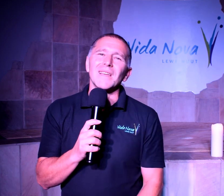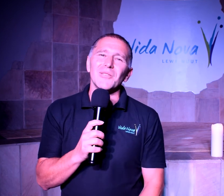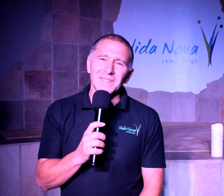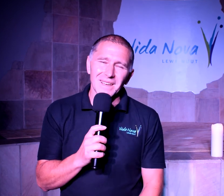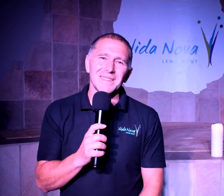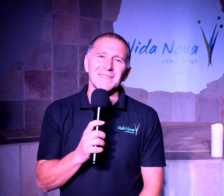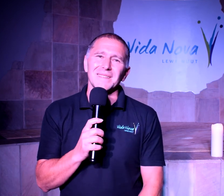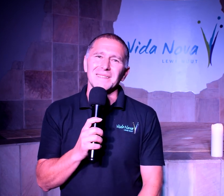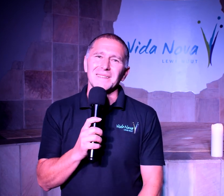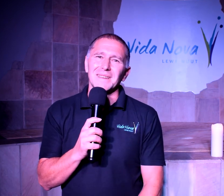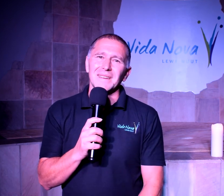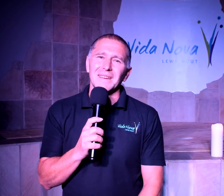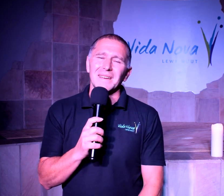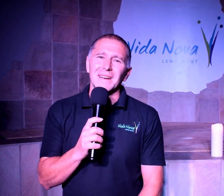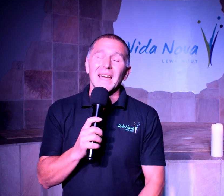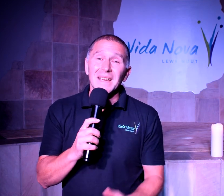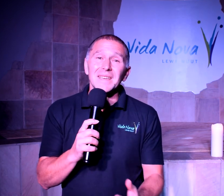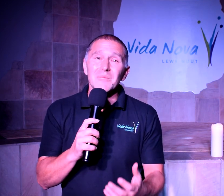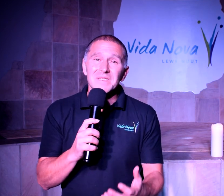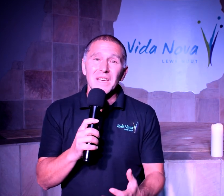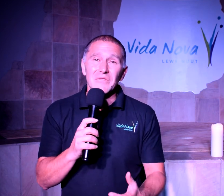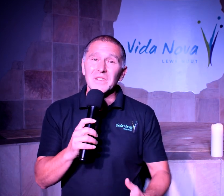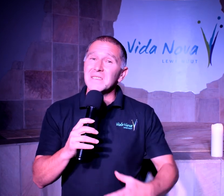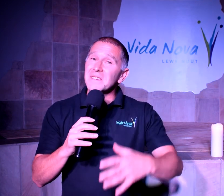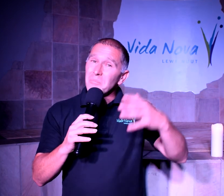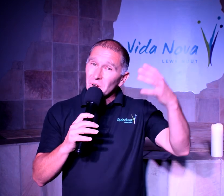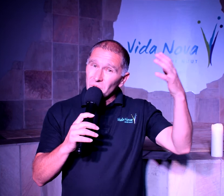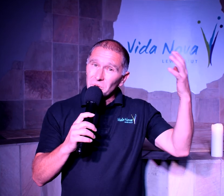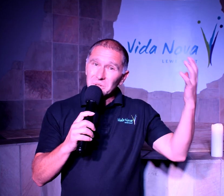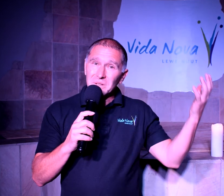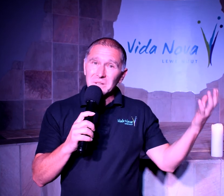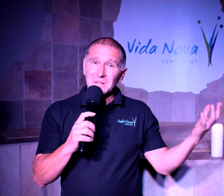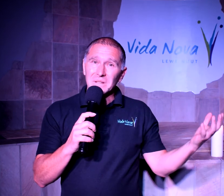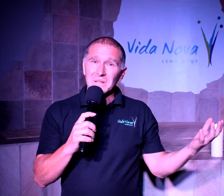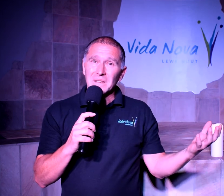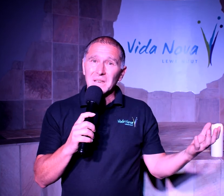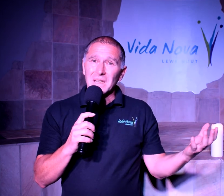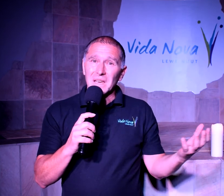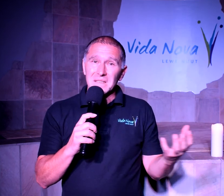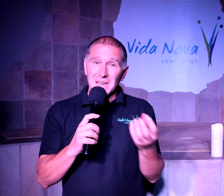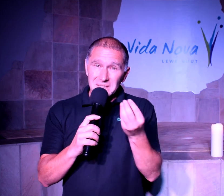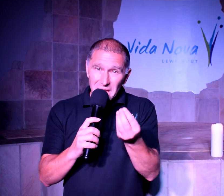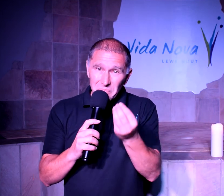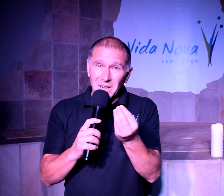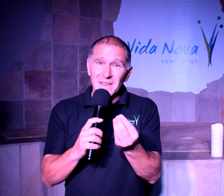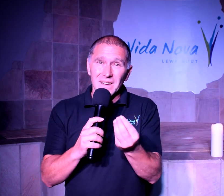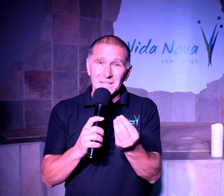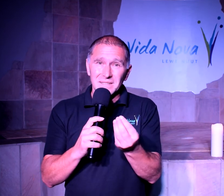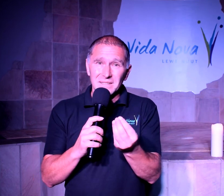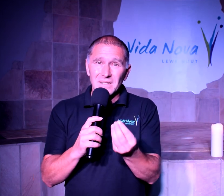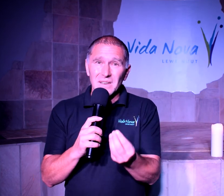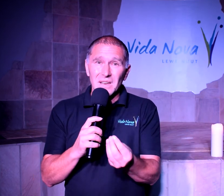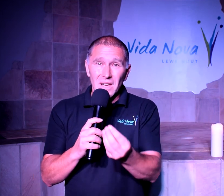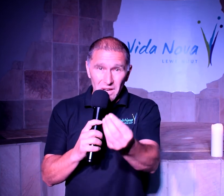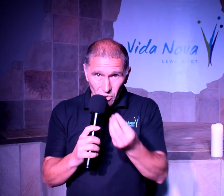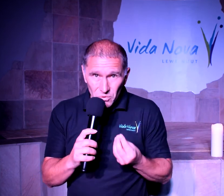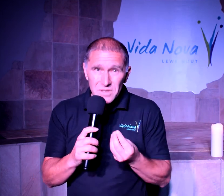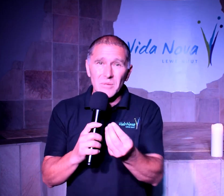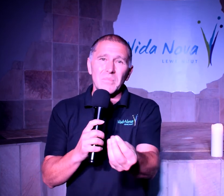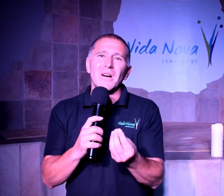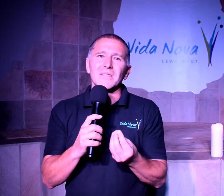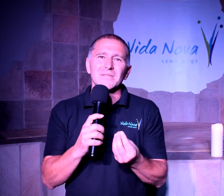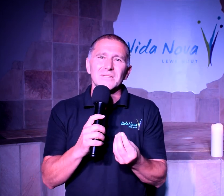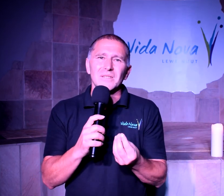Miskien is dit nou die tyd, dat ek en jy besef, hierdie Skepper God, het sy Skeppergees in